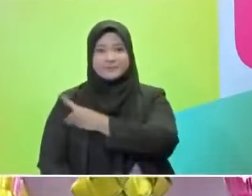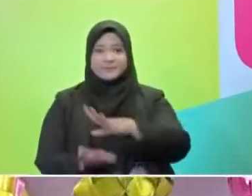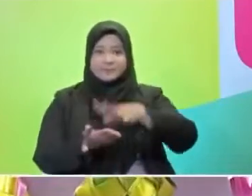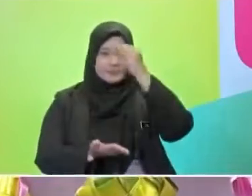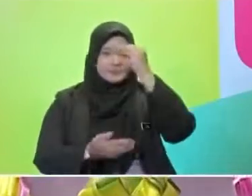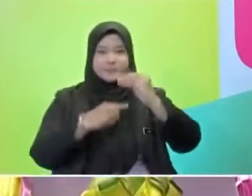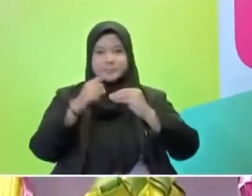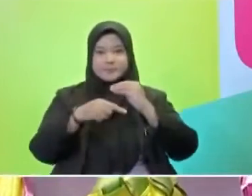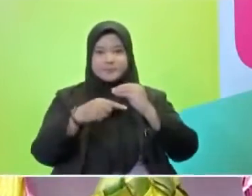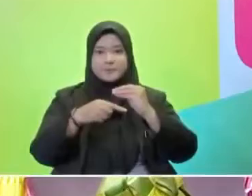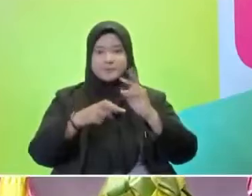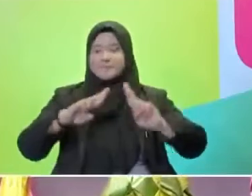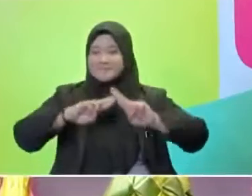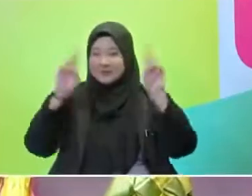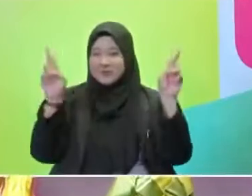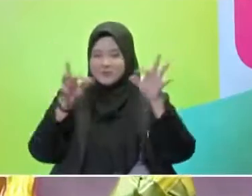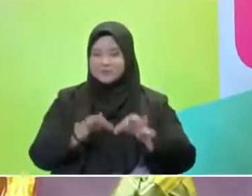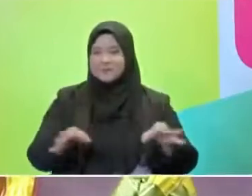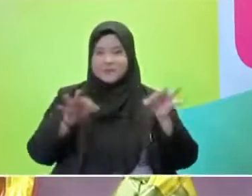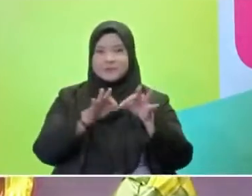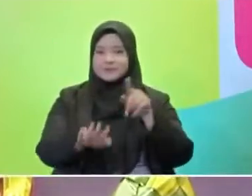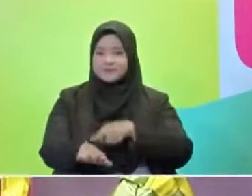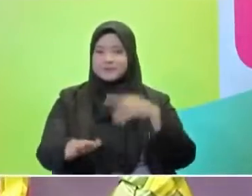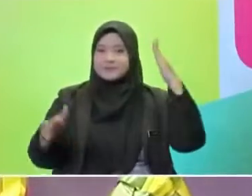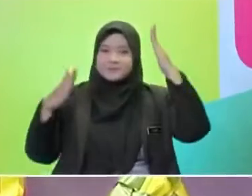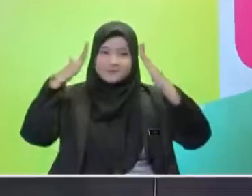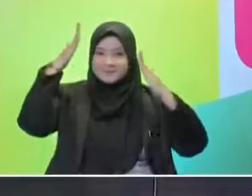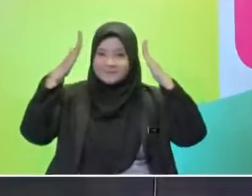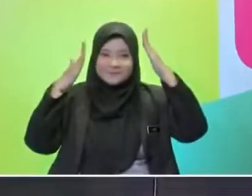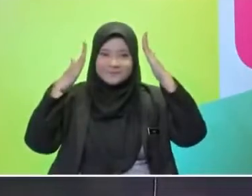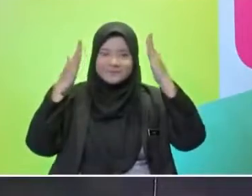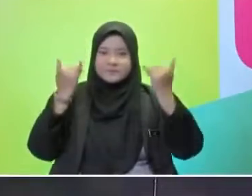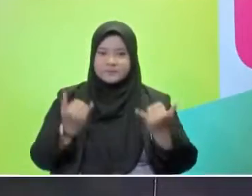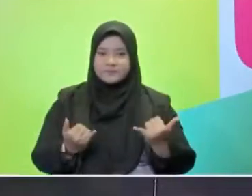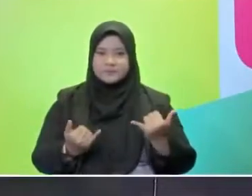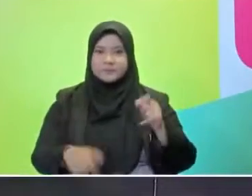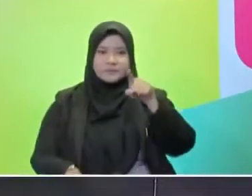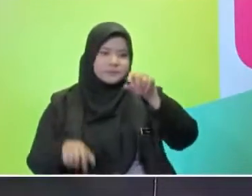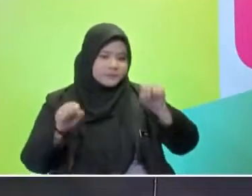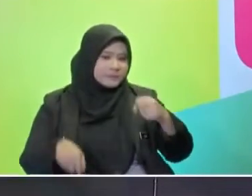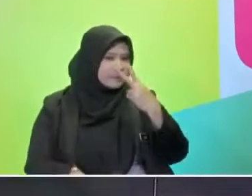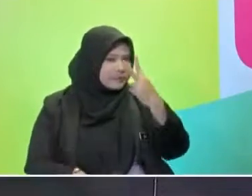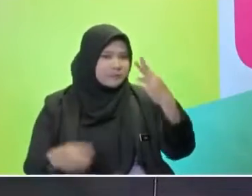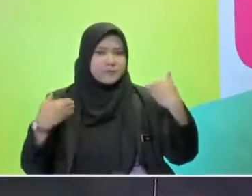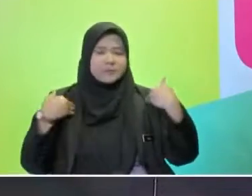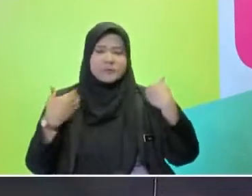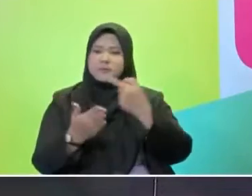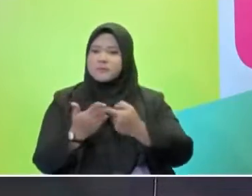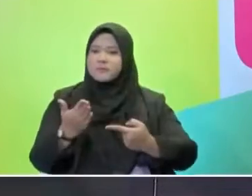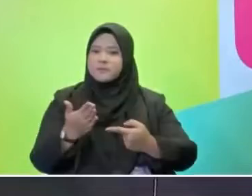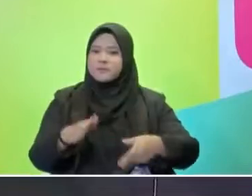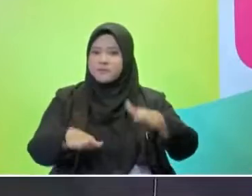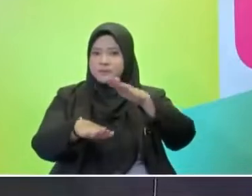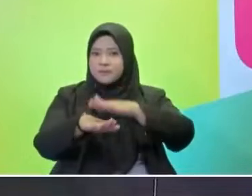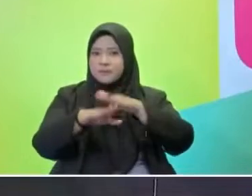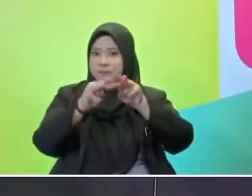perayaan utama di Malaysia. Wah, cikgu, di hadapan saya ni ada gambar, ada tulisan, ada bola berwarna-warni. Kita